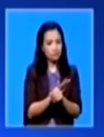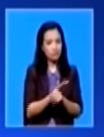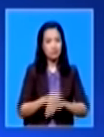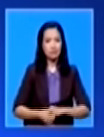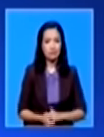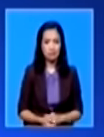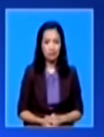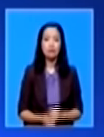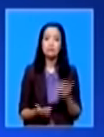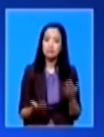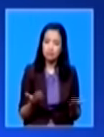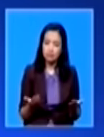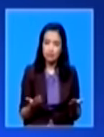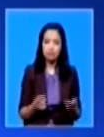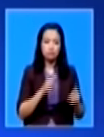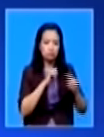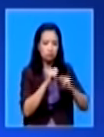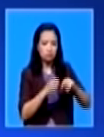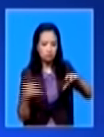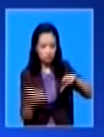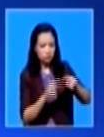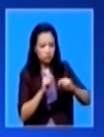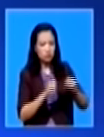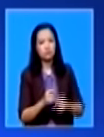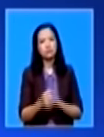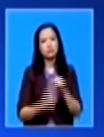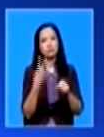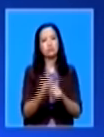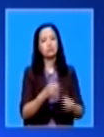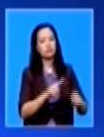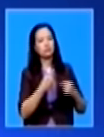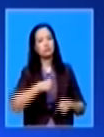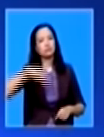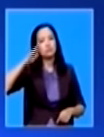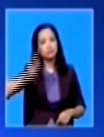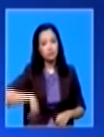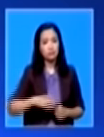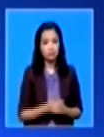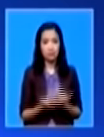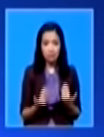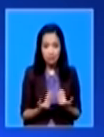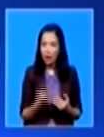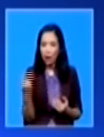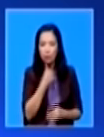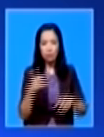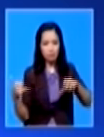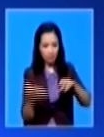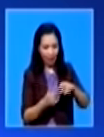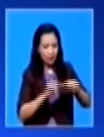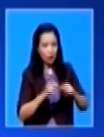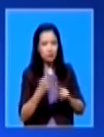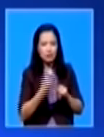นะบางทีเขาบอกว่ามาติดต่อบางทีเกือบ2ปีกว่าได้คำตอบที่ผ่านมาวันนี้ภายในไม่กี่เดือนต้องจบนะ